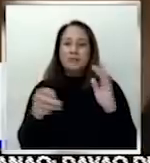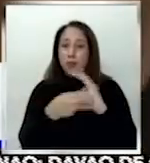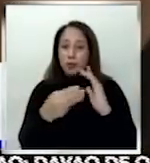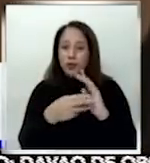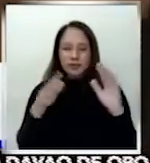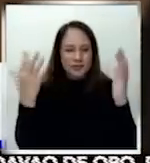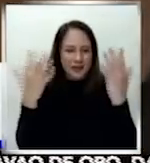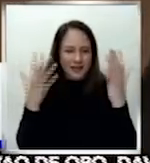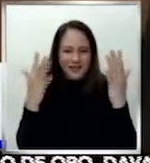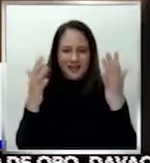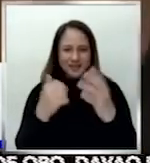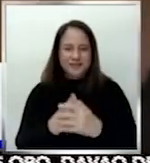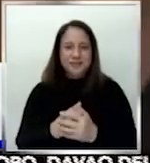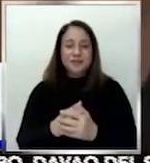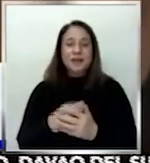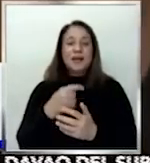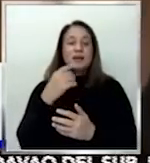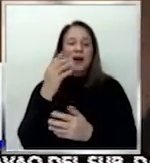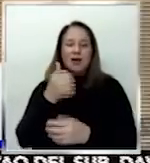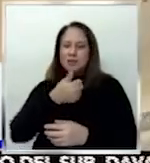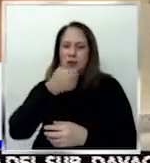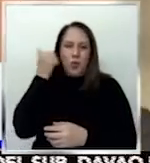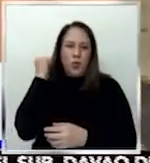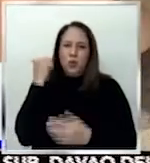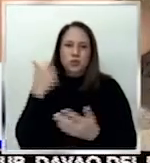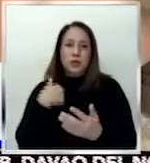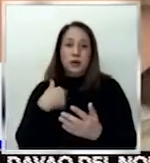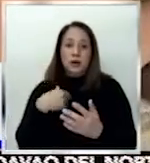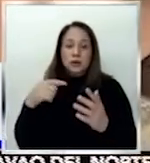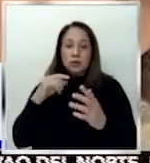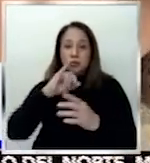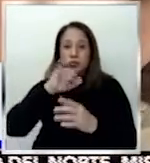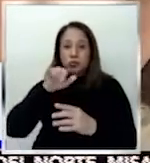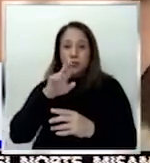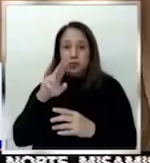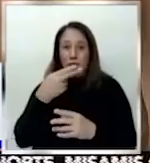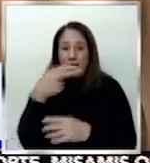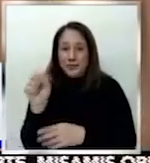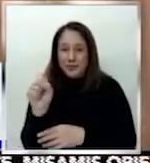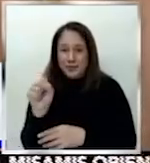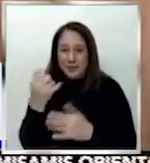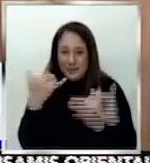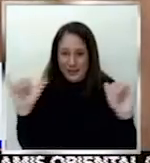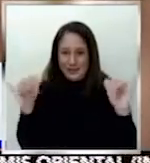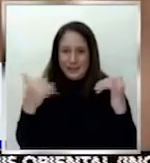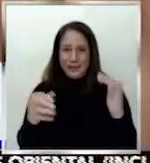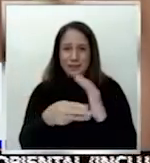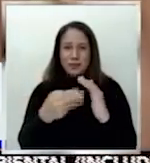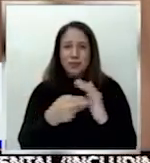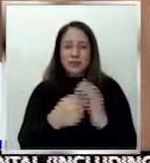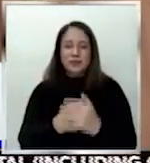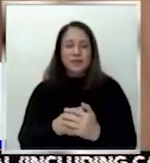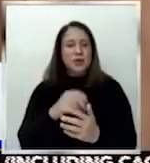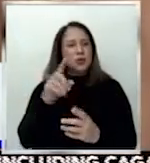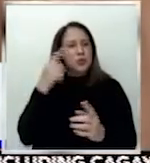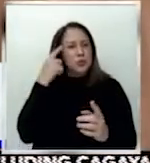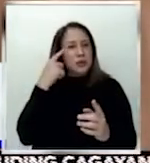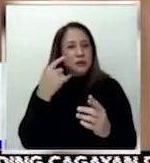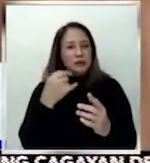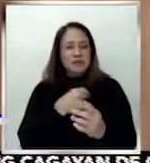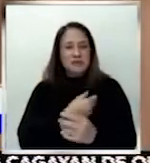Paolo. Ayaw naman daw niyang abuti ng junior high sa ganitong klase ng edukasyon. Sa tingin mo, hindi na nakakatakot sa